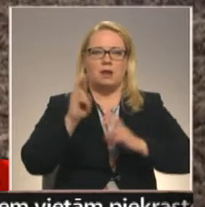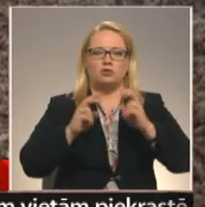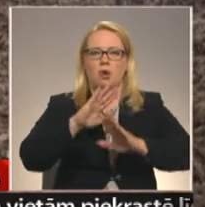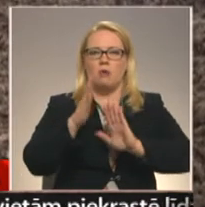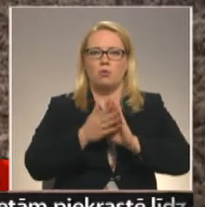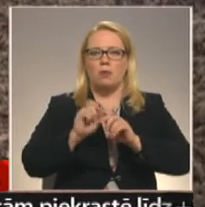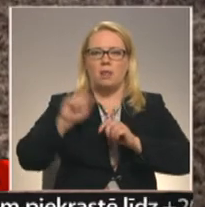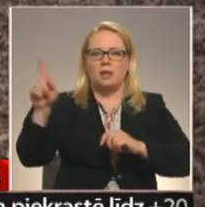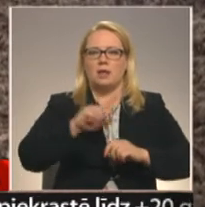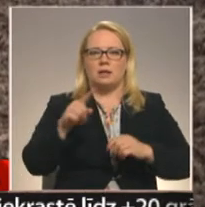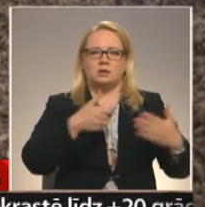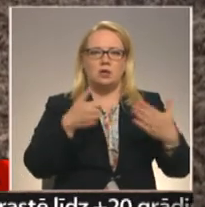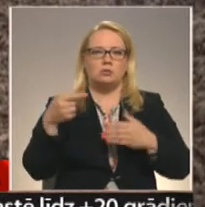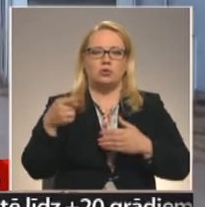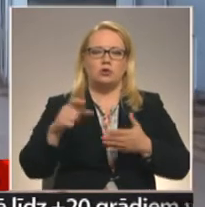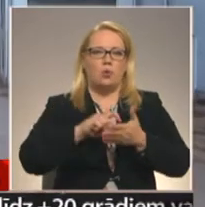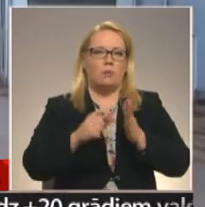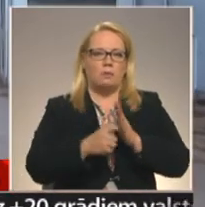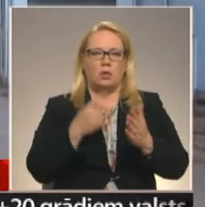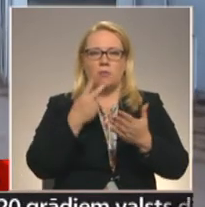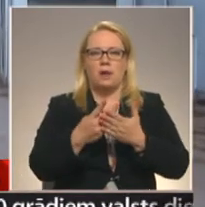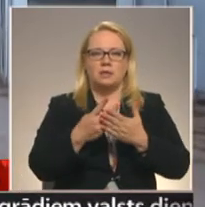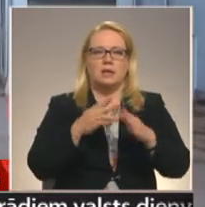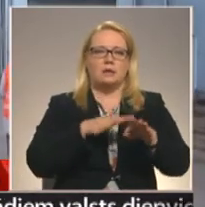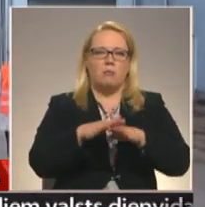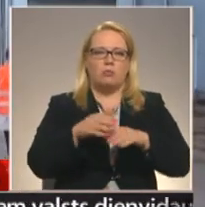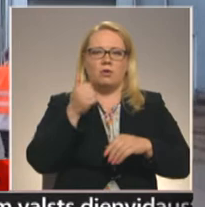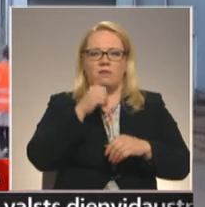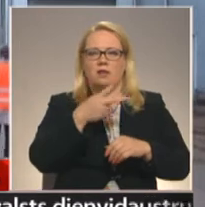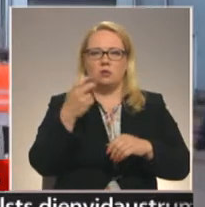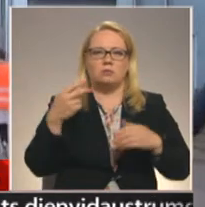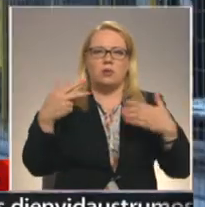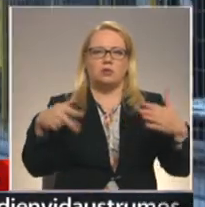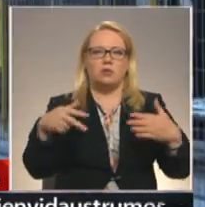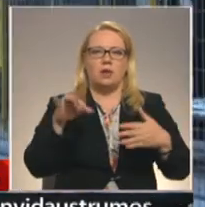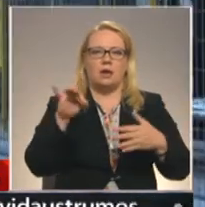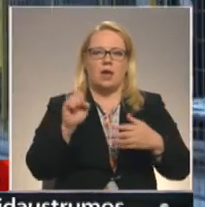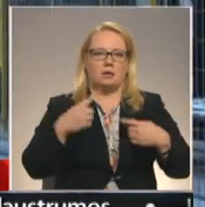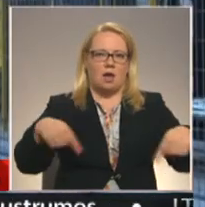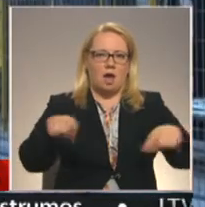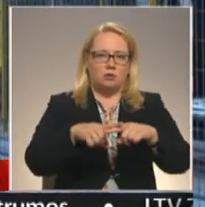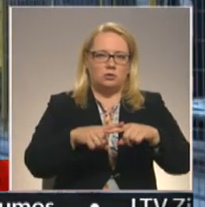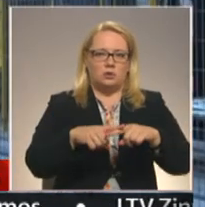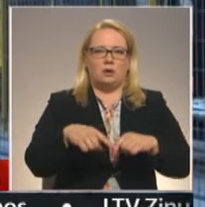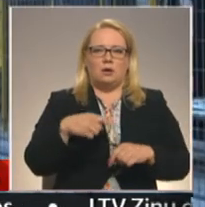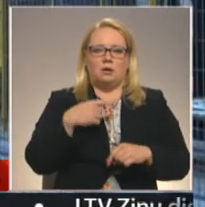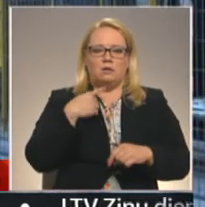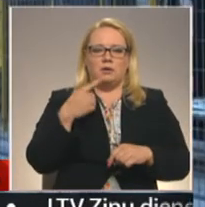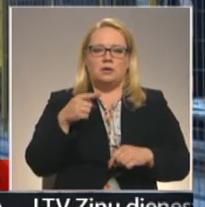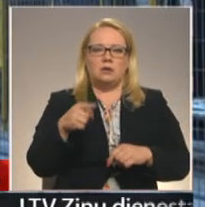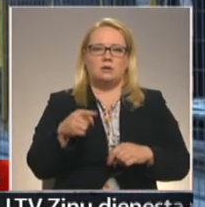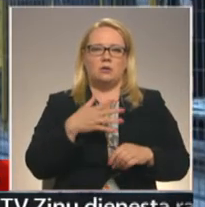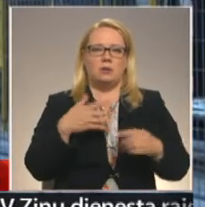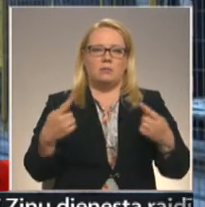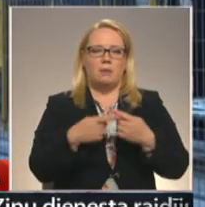apjomu palielinātu līdz 600 tūkstošu kubikmetriem, paredzēts apgūt vēl vismaz 280 hektārus. Apvidus ir ļoti piemērots, jo šo